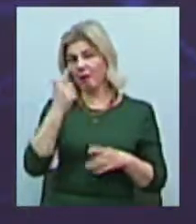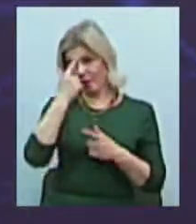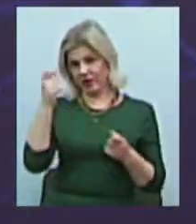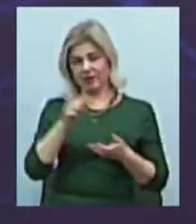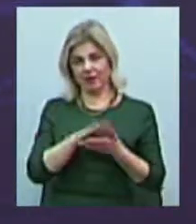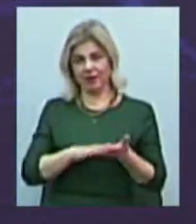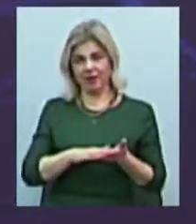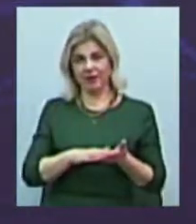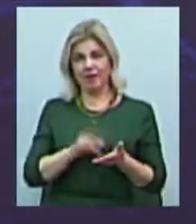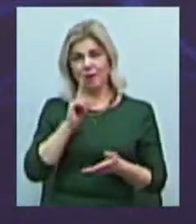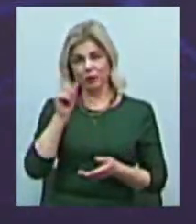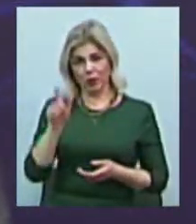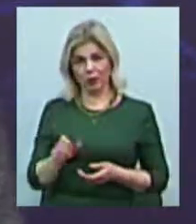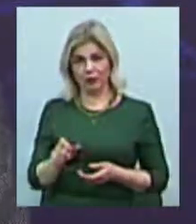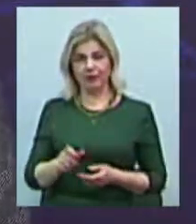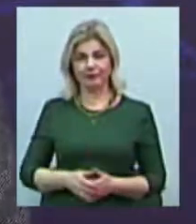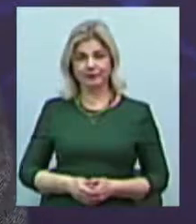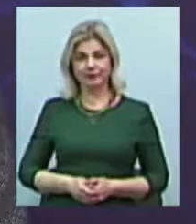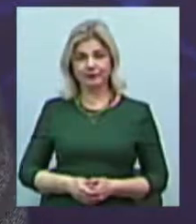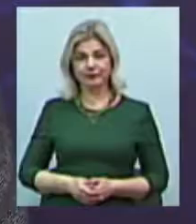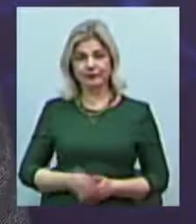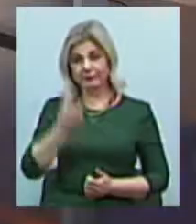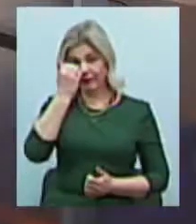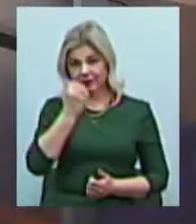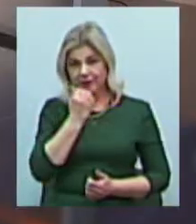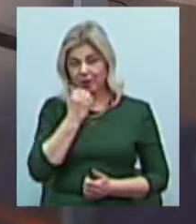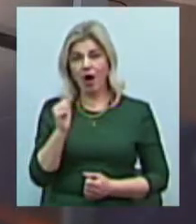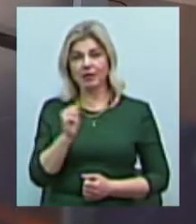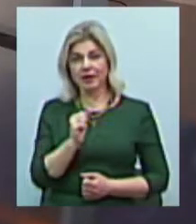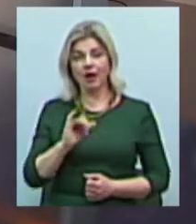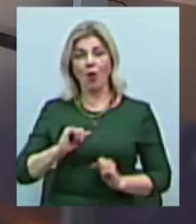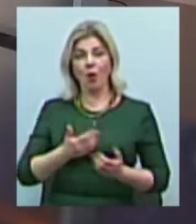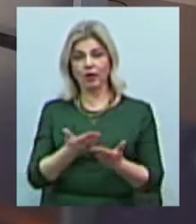бо молода людина. Це була. Дякую, Андрію, дякую,